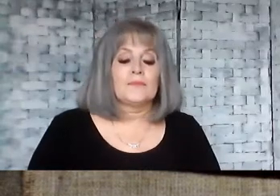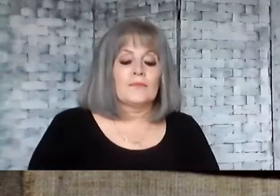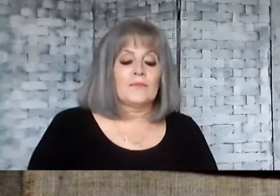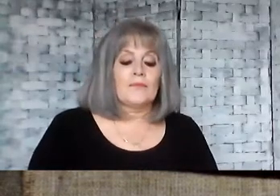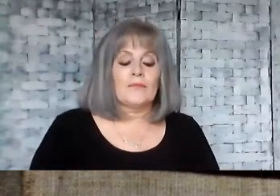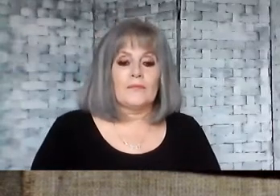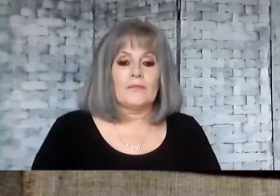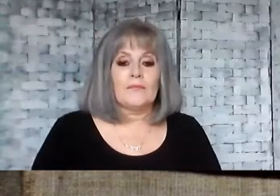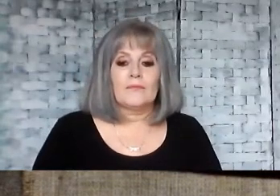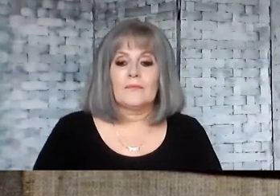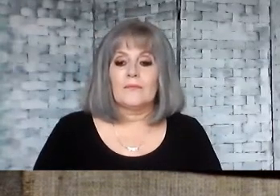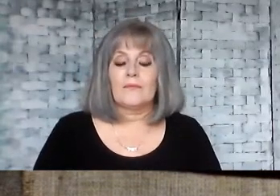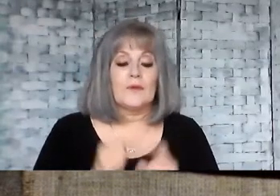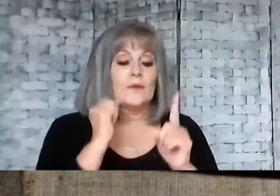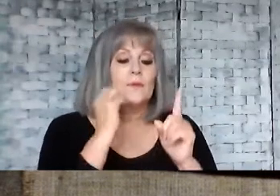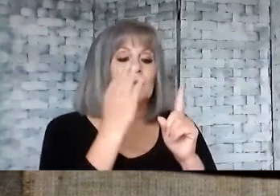saam.